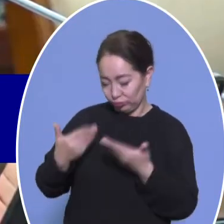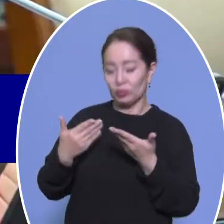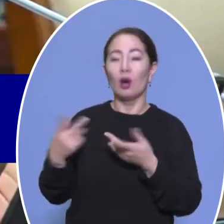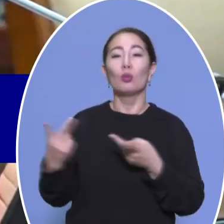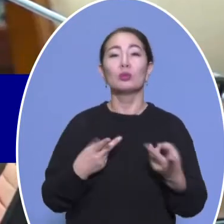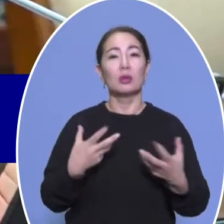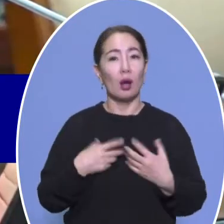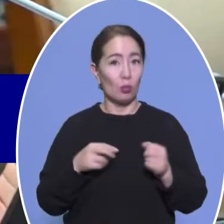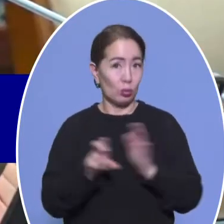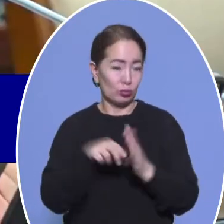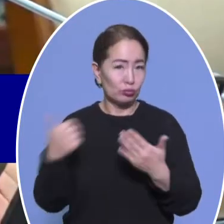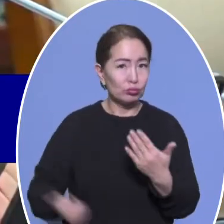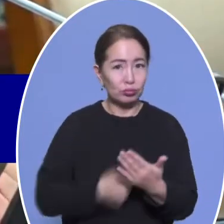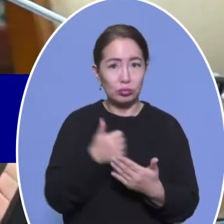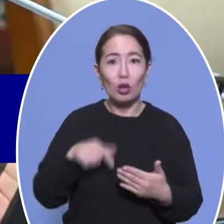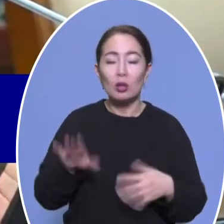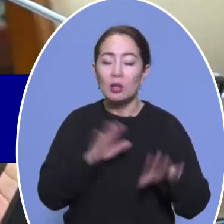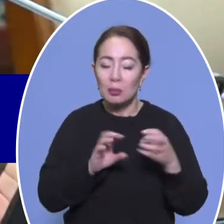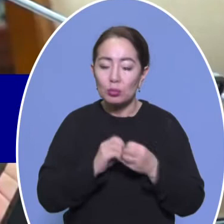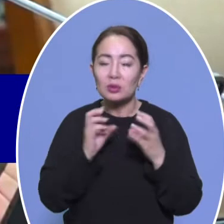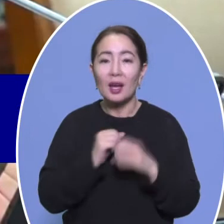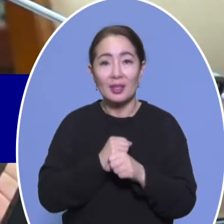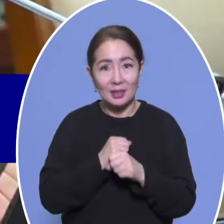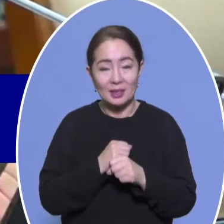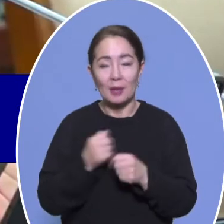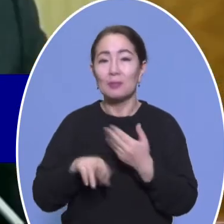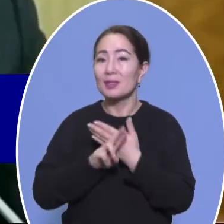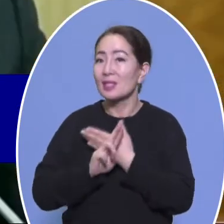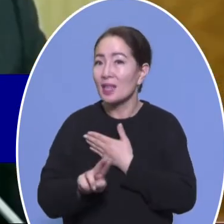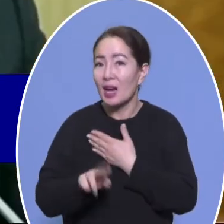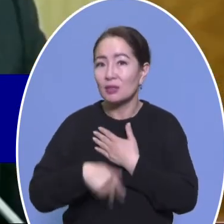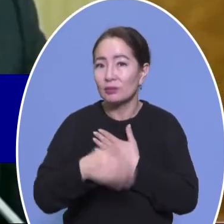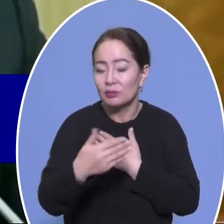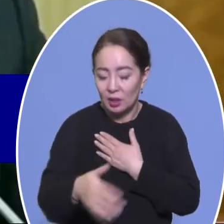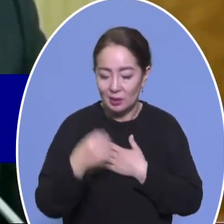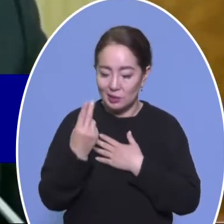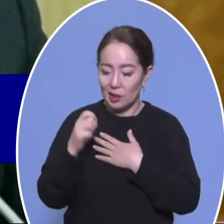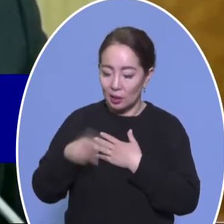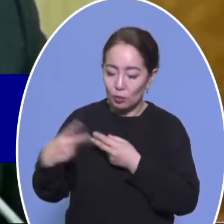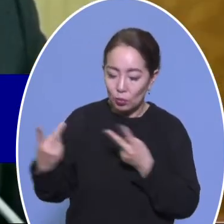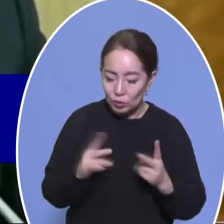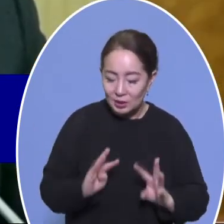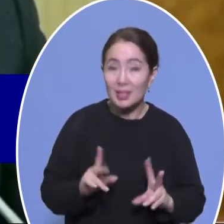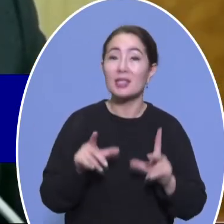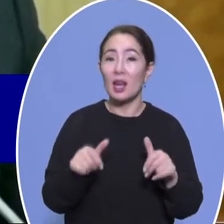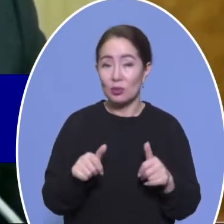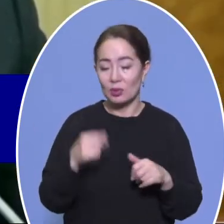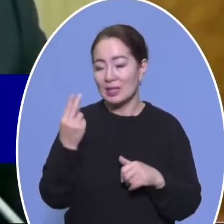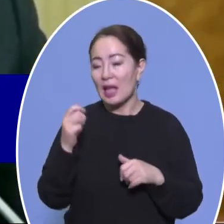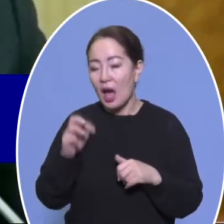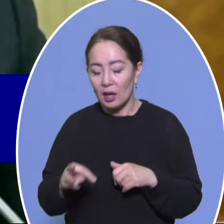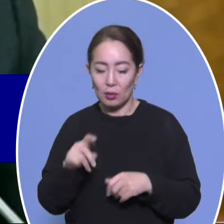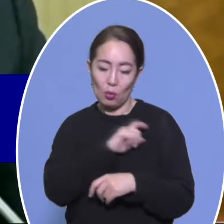одоо үйлчлэгээ бүрэн авах юм бололцоог өнөөдрийн байдлаар бүрдүүлээ ажиллаж байгаа. Цаашдаа бол бид нар одоо энэ цахим үйлчлэгээ өсөө